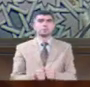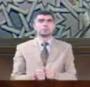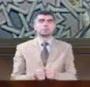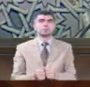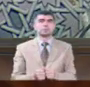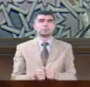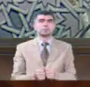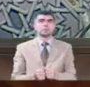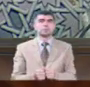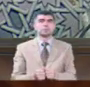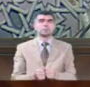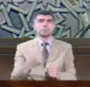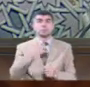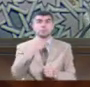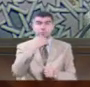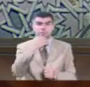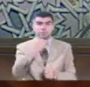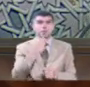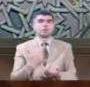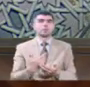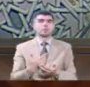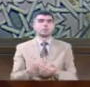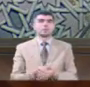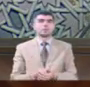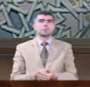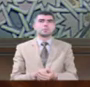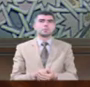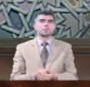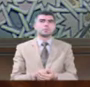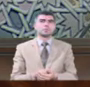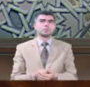كتشتغلش. تفضل السيد النائب المحترم.